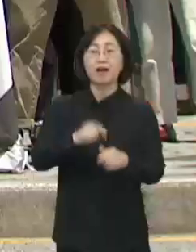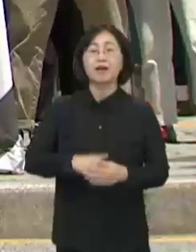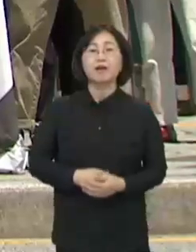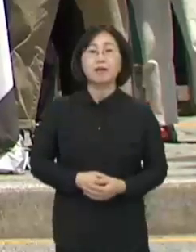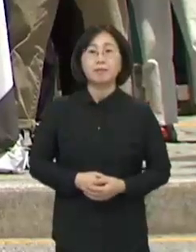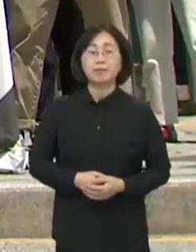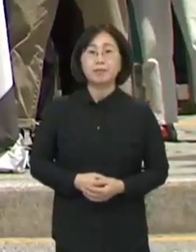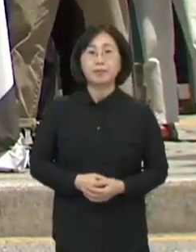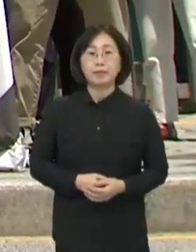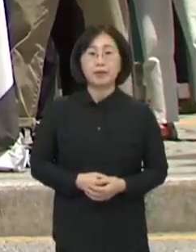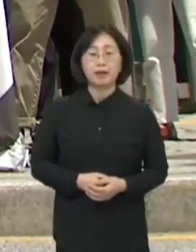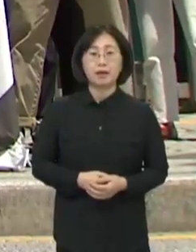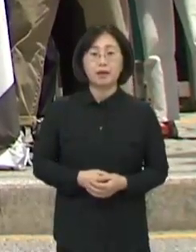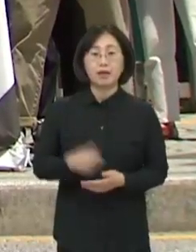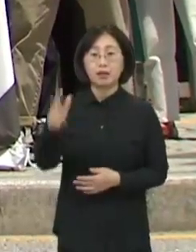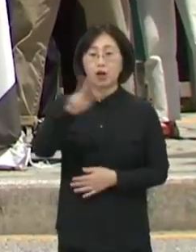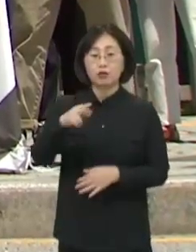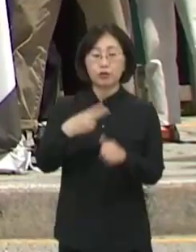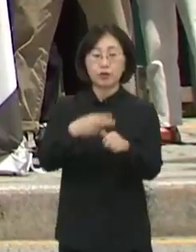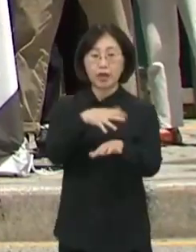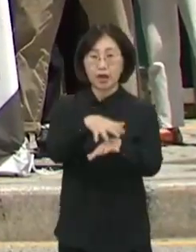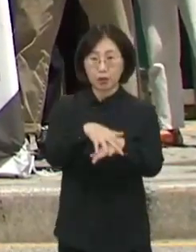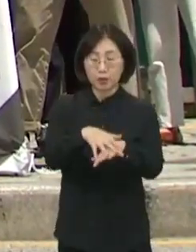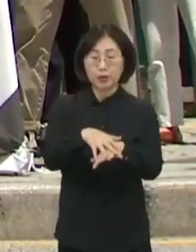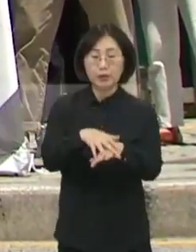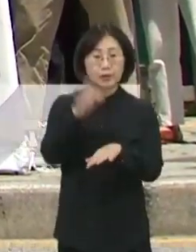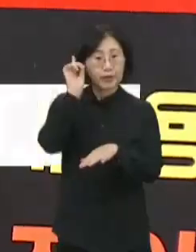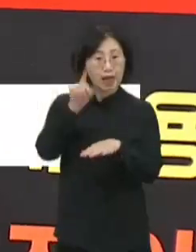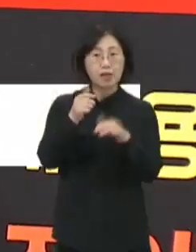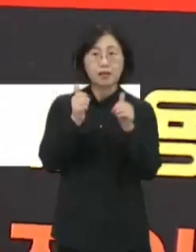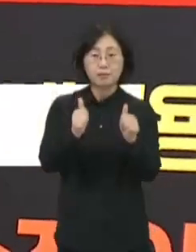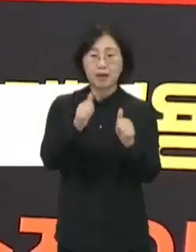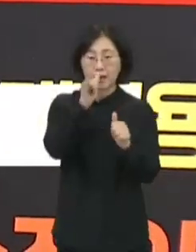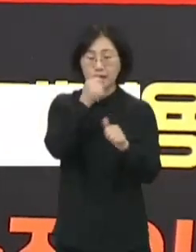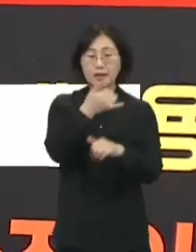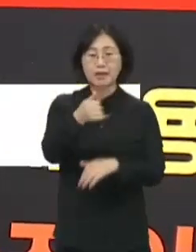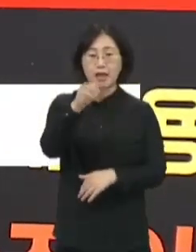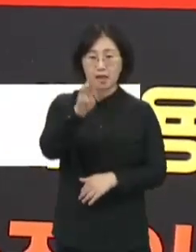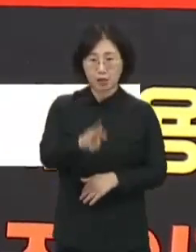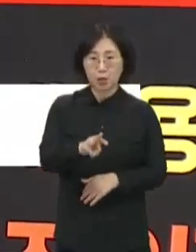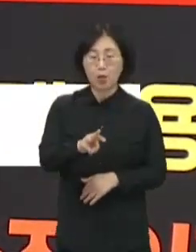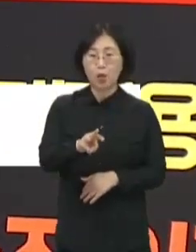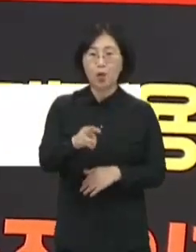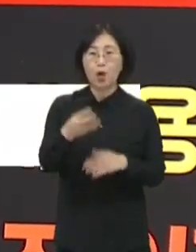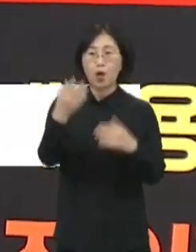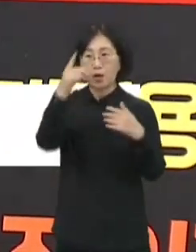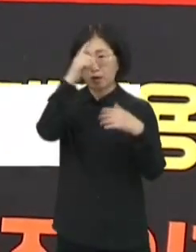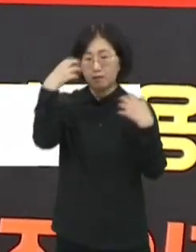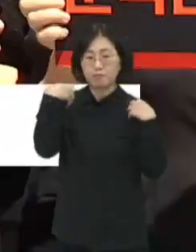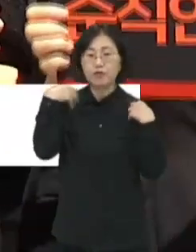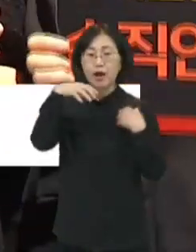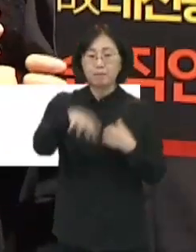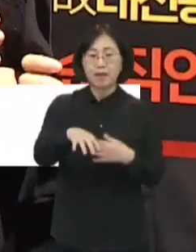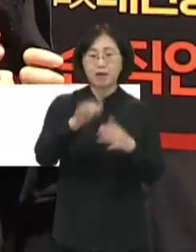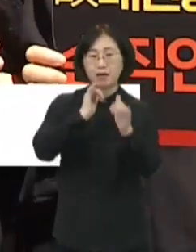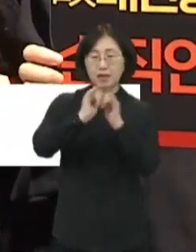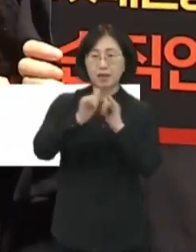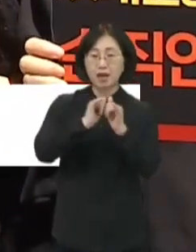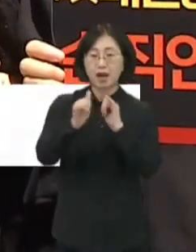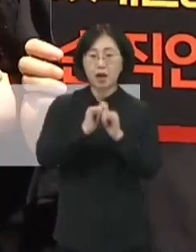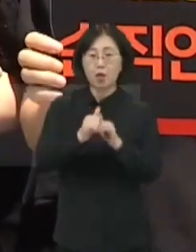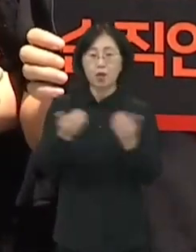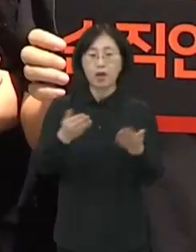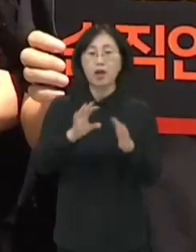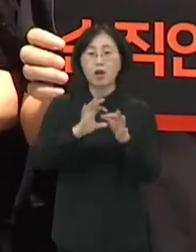인정 전국 교사는 내일 순직시 위원회가 열리는 세종 인사혁신처 앞에서 기자회견을 열고 순직 인정이